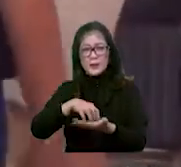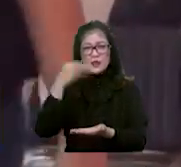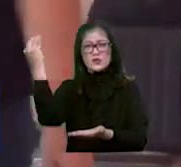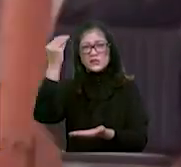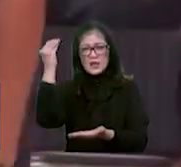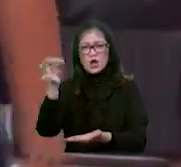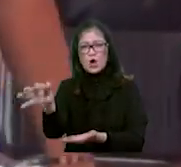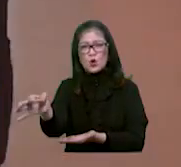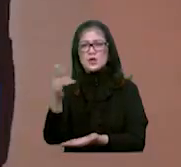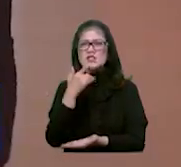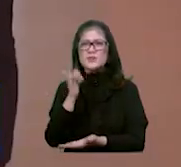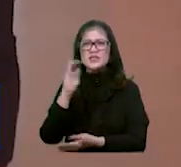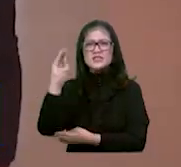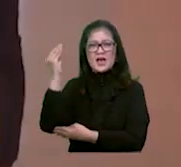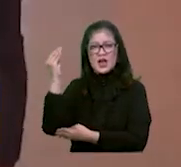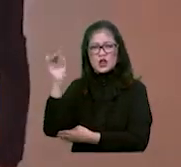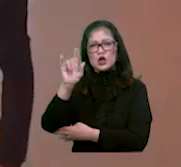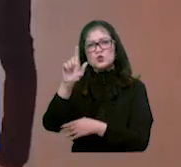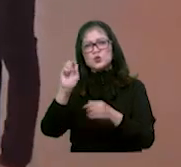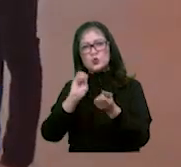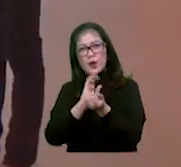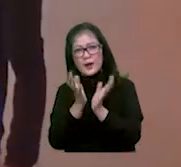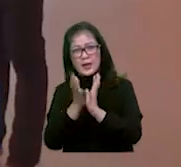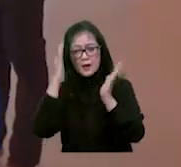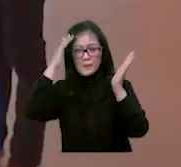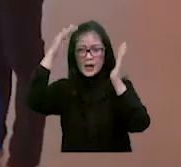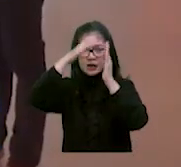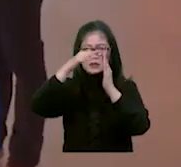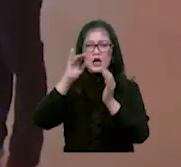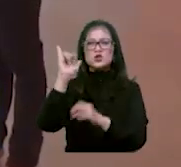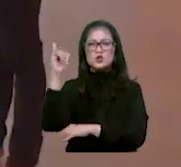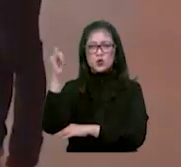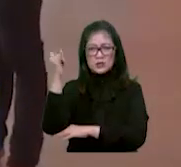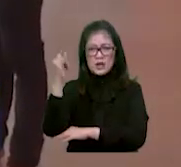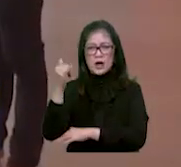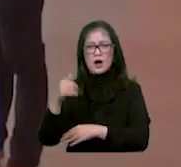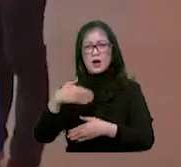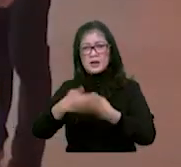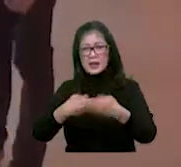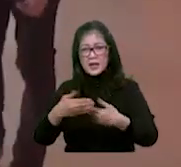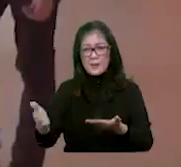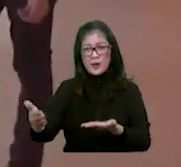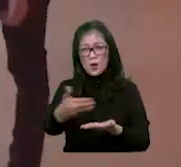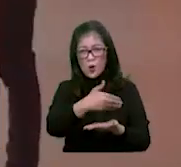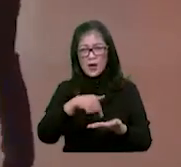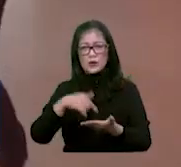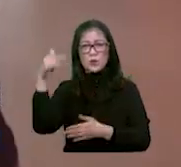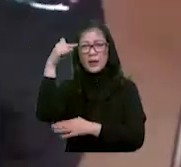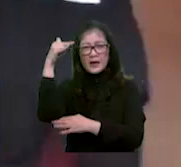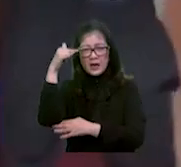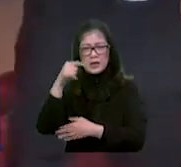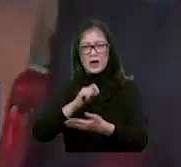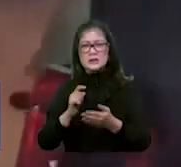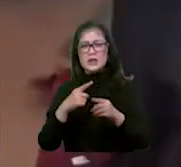berbagai kota seperti Jakarta, Surabaya, Makassar, dan Yogyakarta. Data pengelola Bandara I Gusti Ngurah Rai